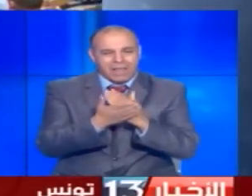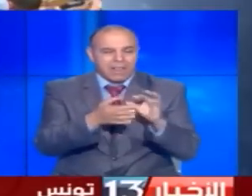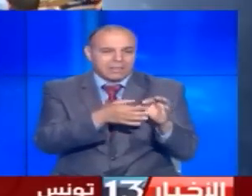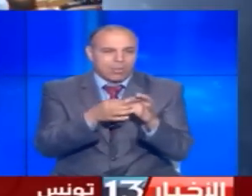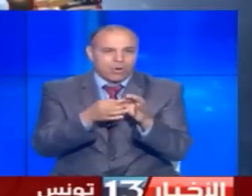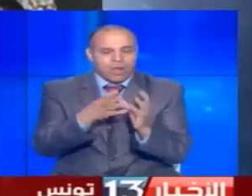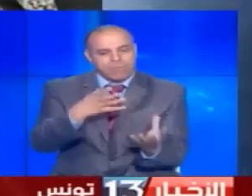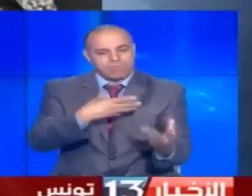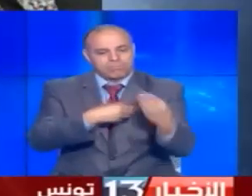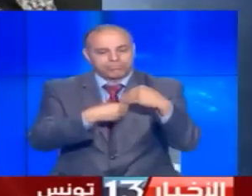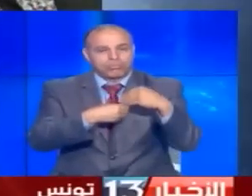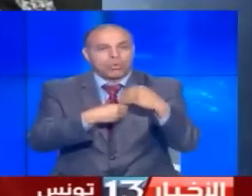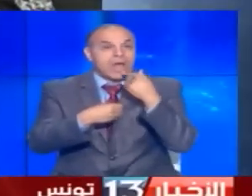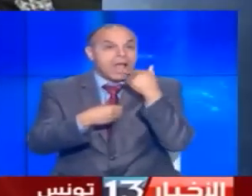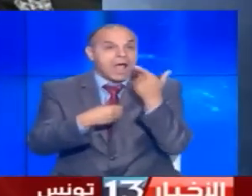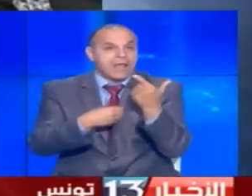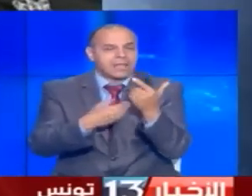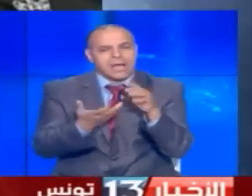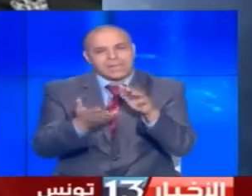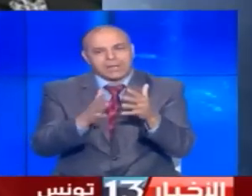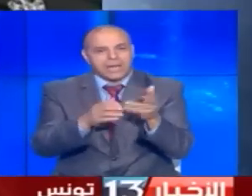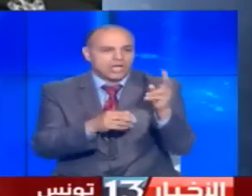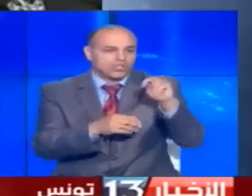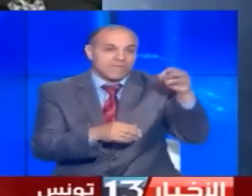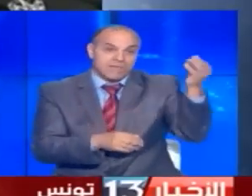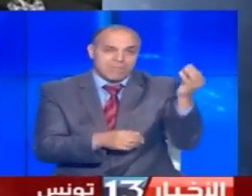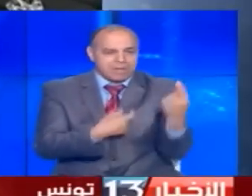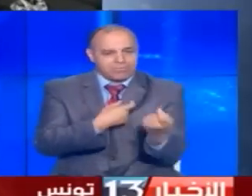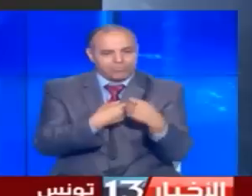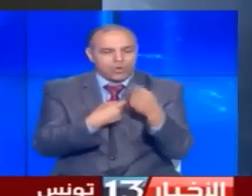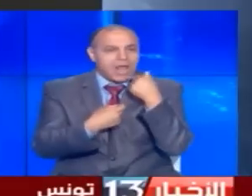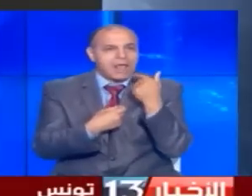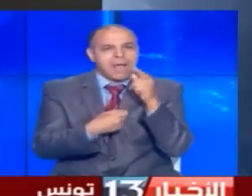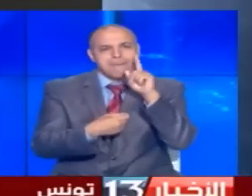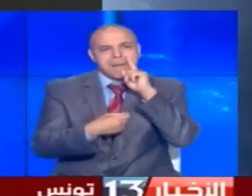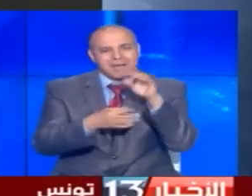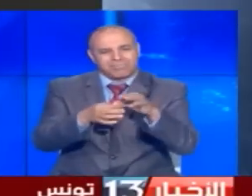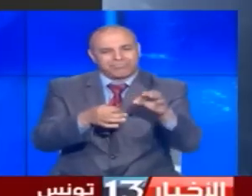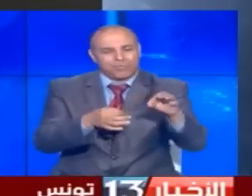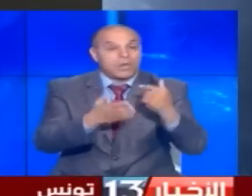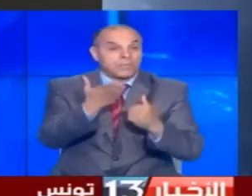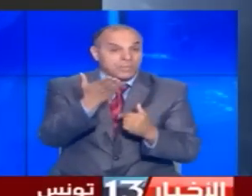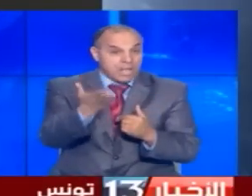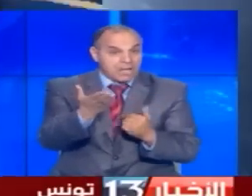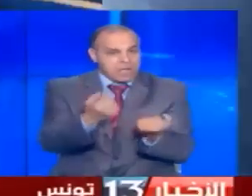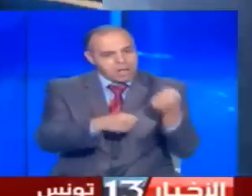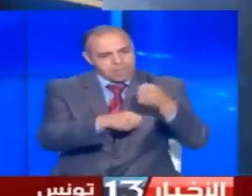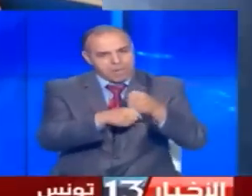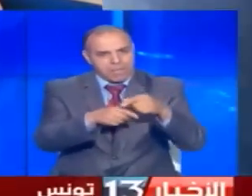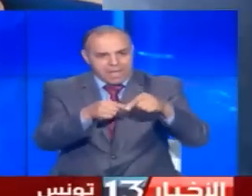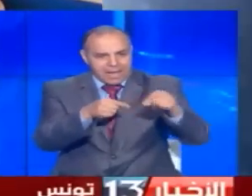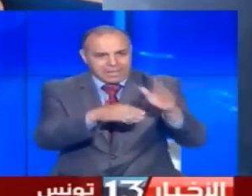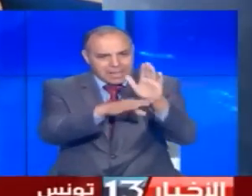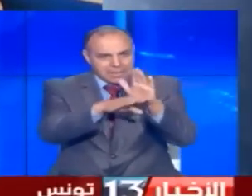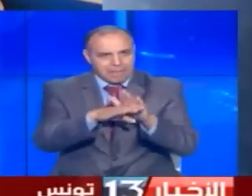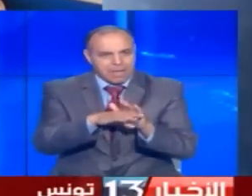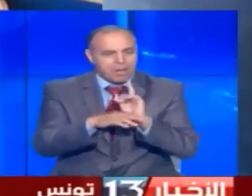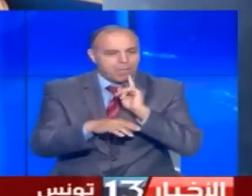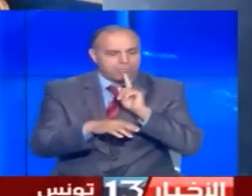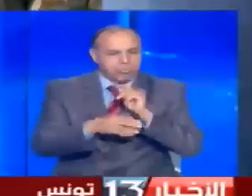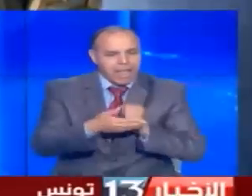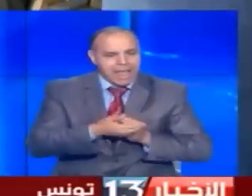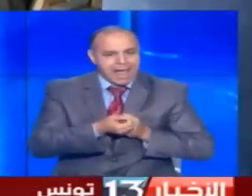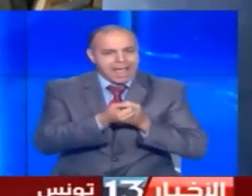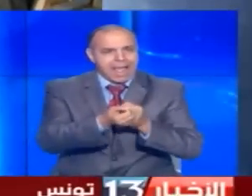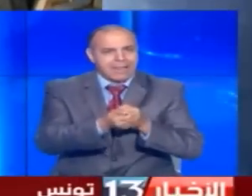نحو إدماج نسبة دنيا لا تقل عن 20% تخصص للمرأة الريفية، وبعث خط ضمان وتنفيذ الفائدة